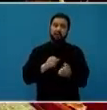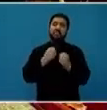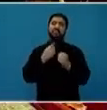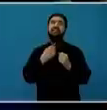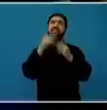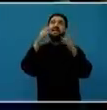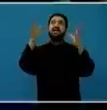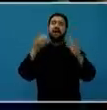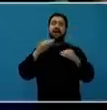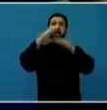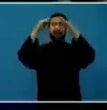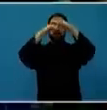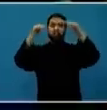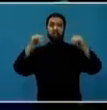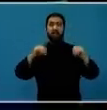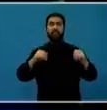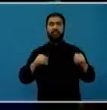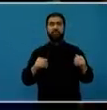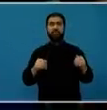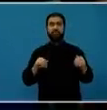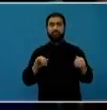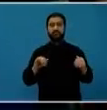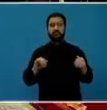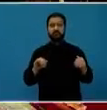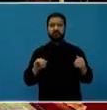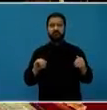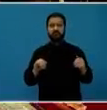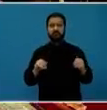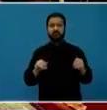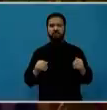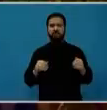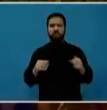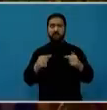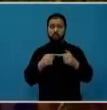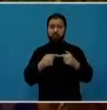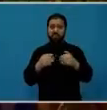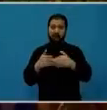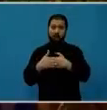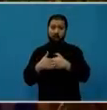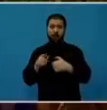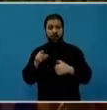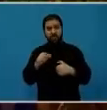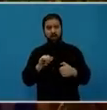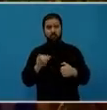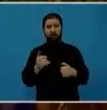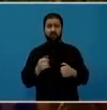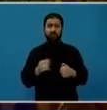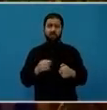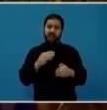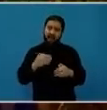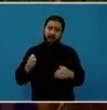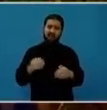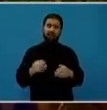pentru nedreptate pe care tu o faci. Împotriva și după aceea tatălui tău, împotriva aproape exact. Lui tău. Repet, așa ca la Cain și